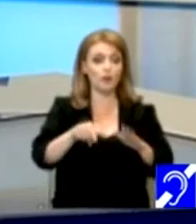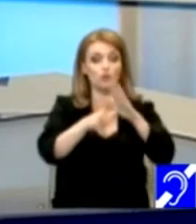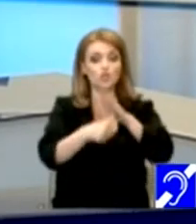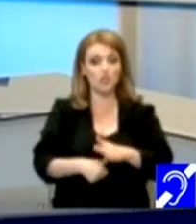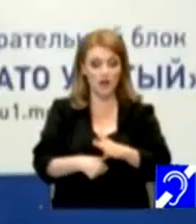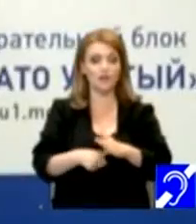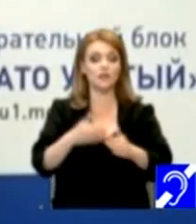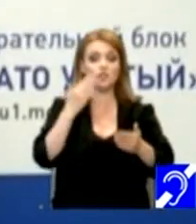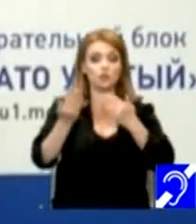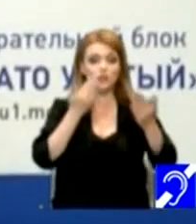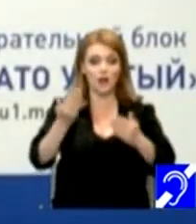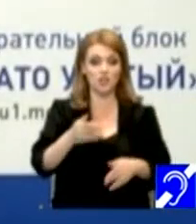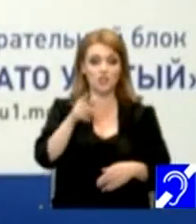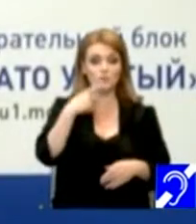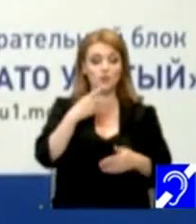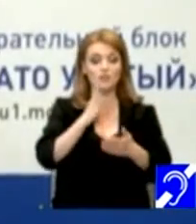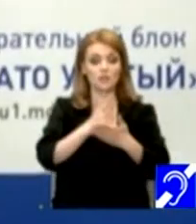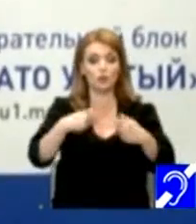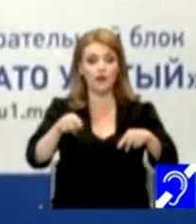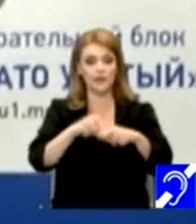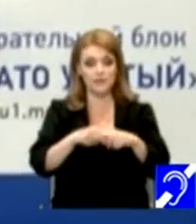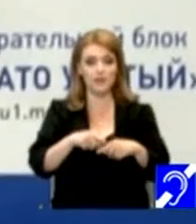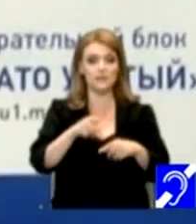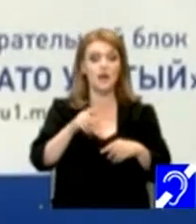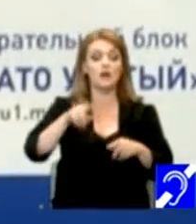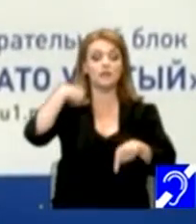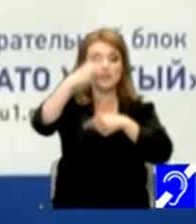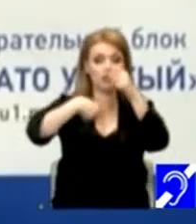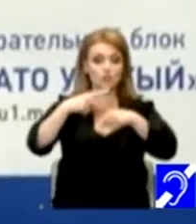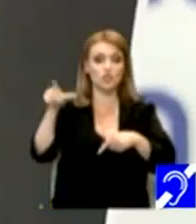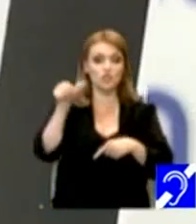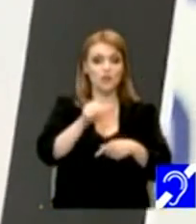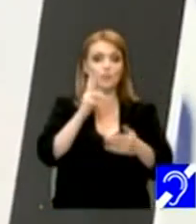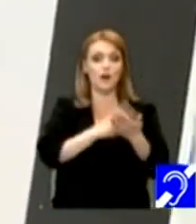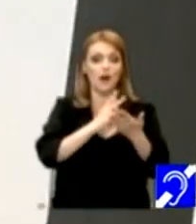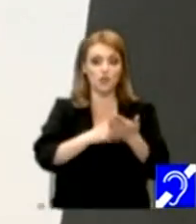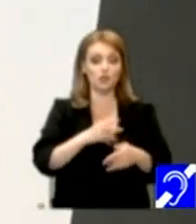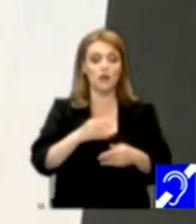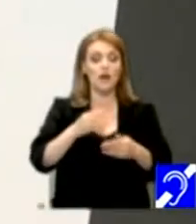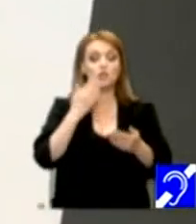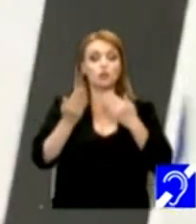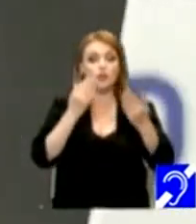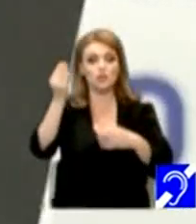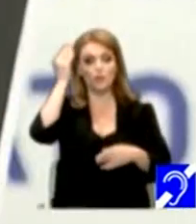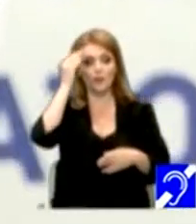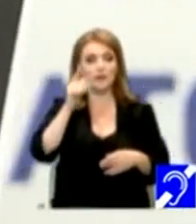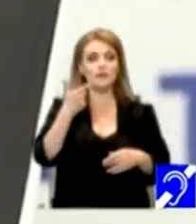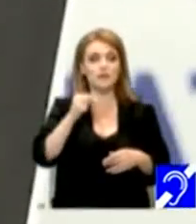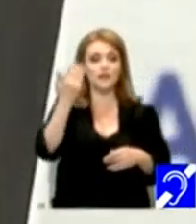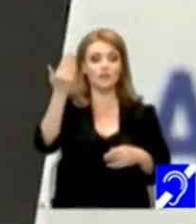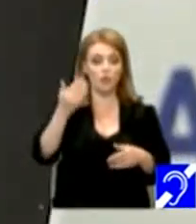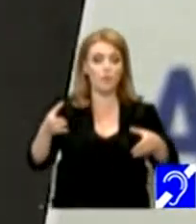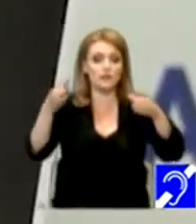electorale. Usatăi mai spune că unele organizații vor prezenta săptămâna viitoare un sondaj de opinie în care opțiunile electorale